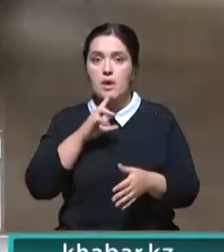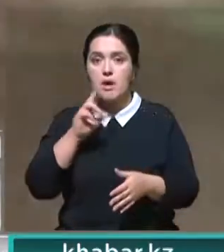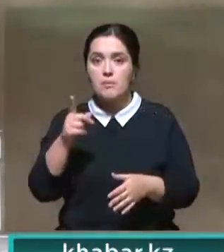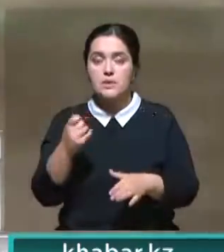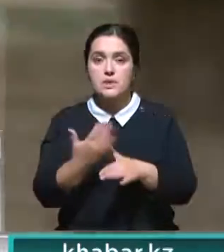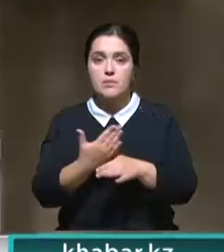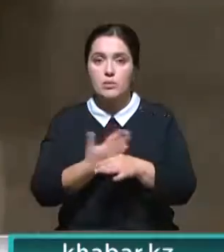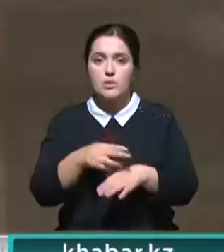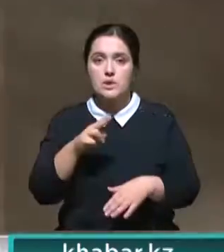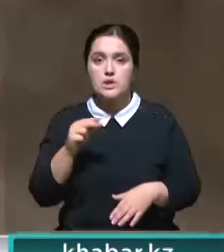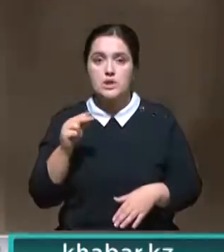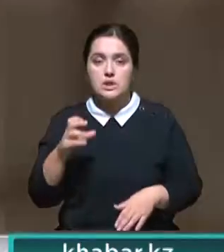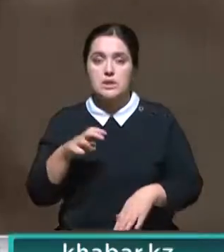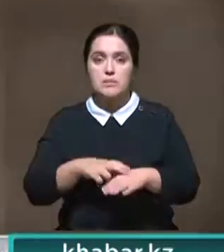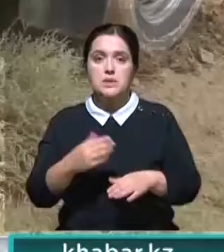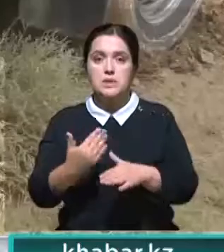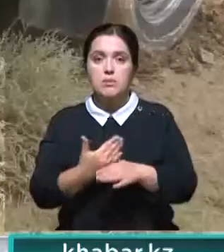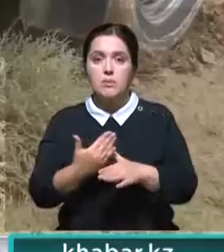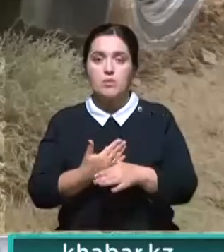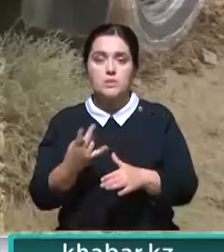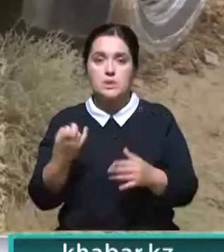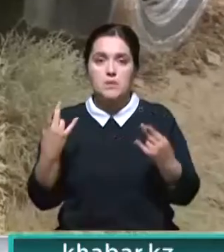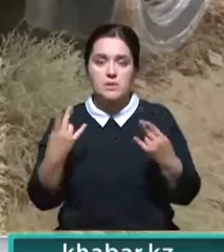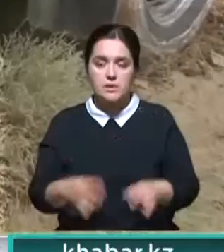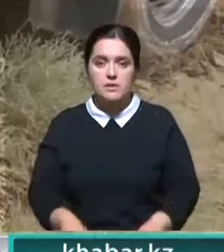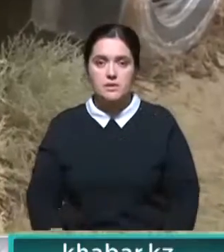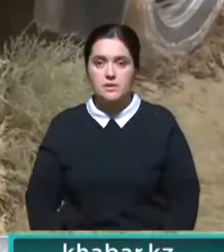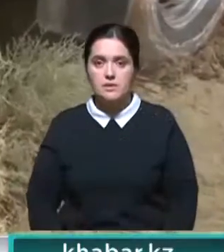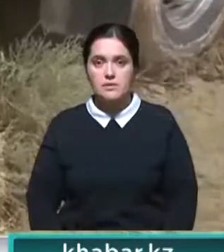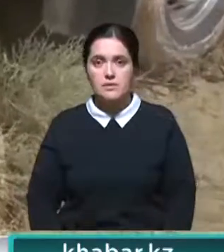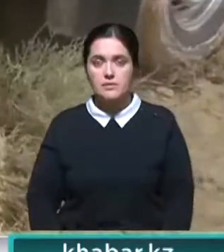пришлось обратиться за помощью в дчс медицинская помощь и не потребовалось